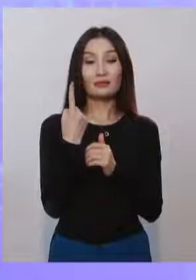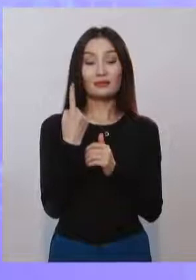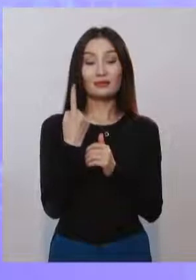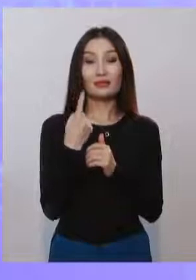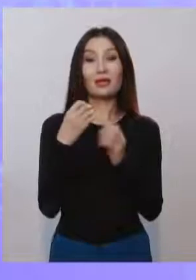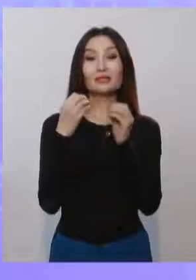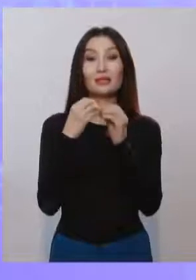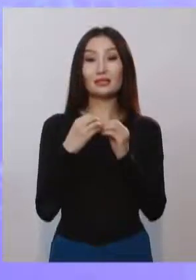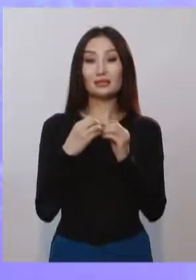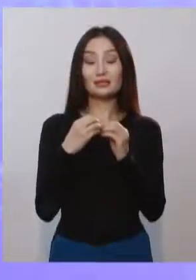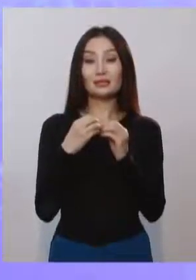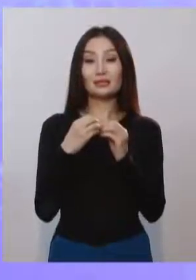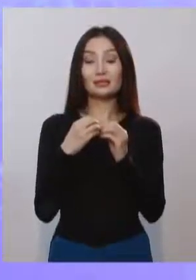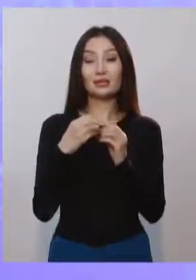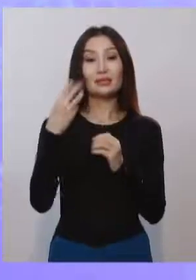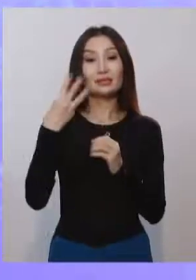110